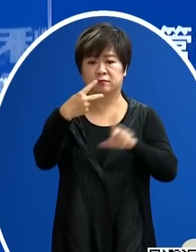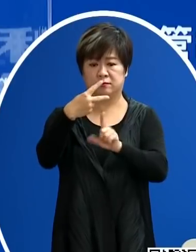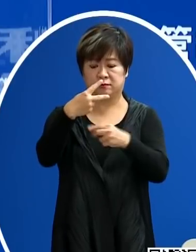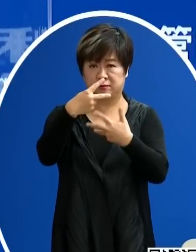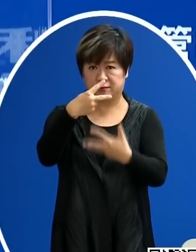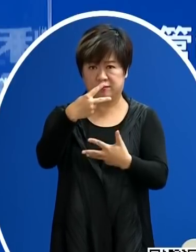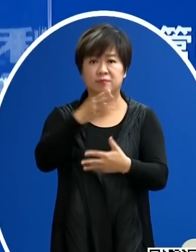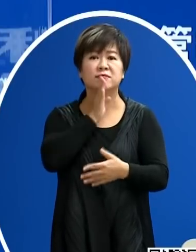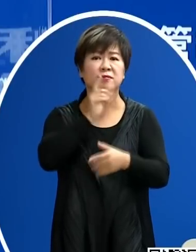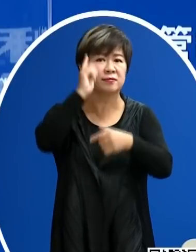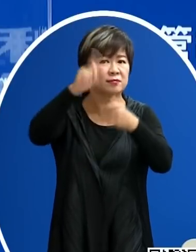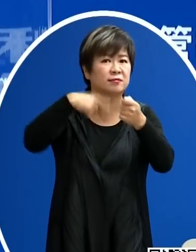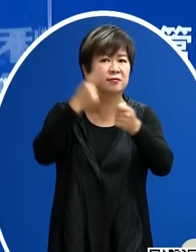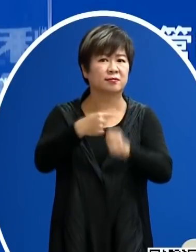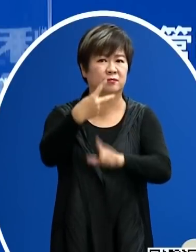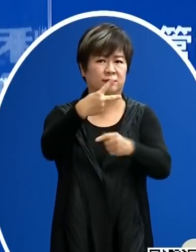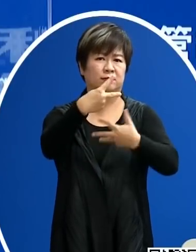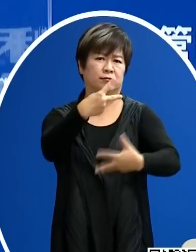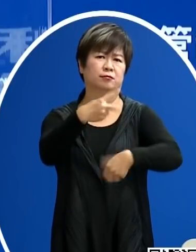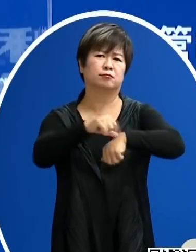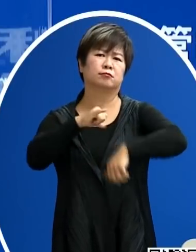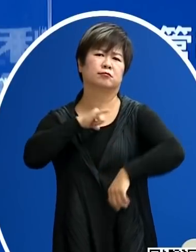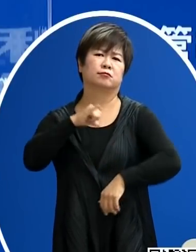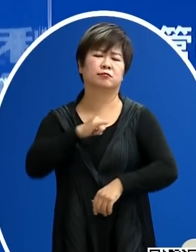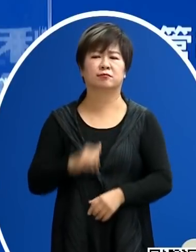那都这个时间都很充裕。